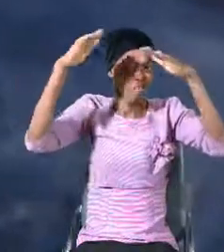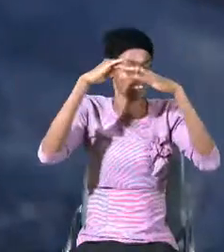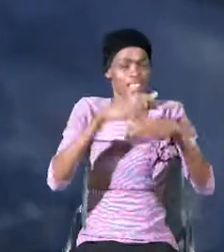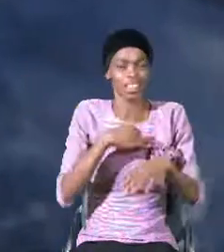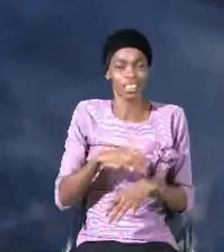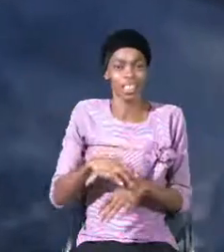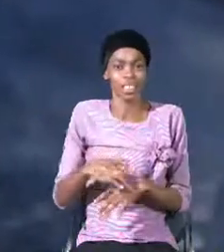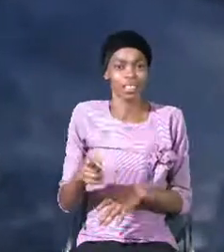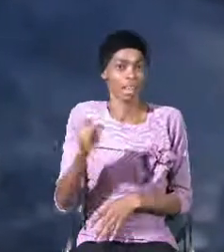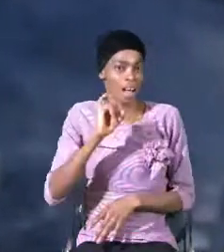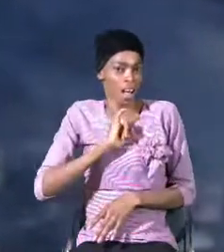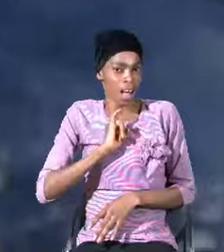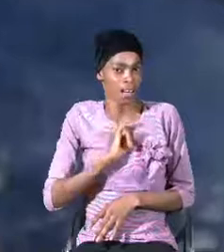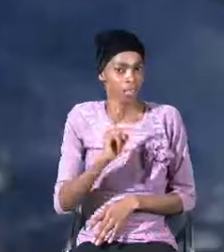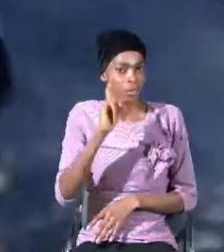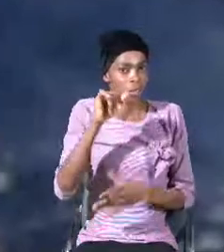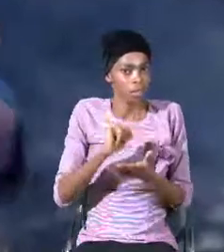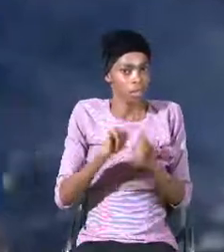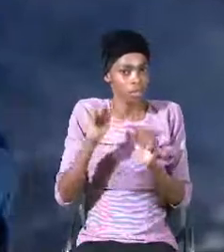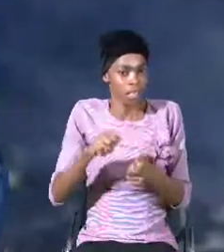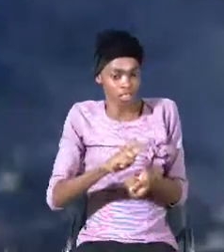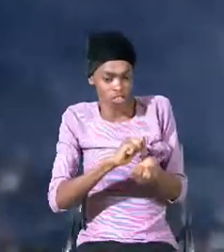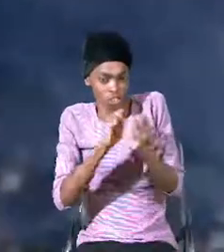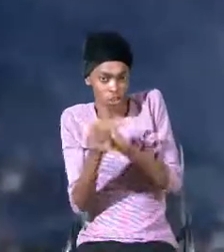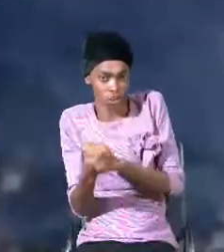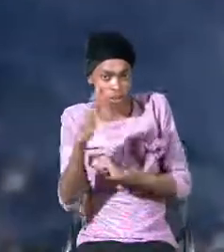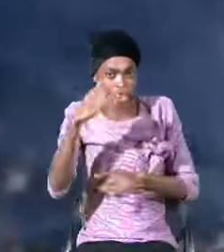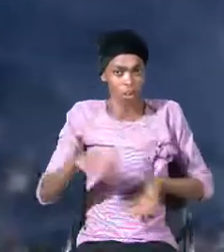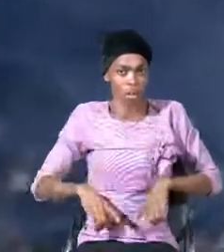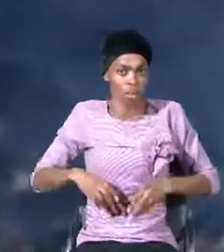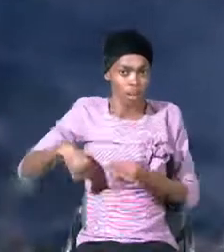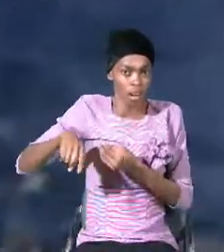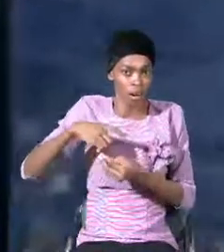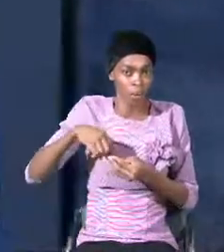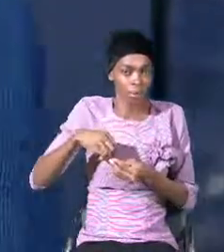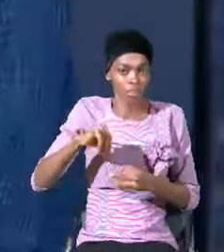terre, moi, celui qui peut transformer ta vie, moi,